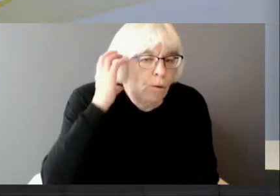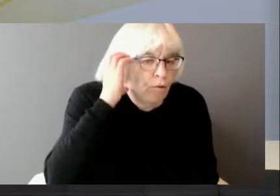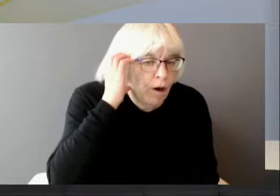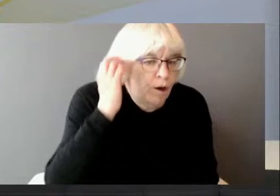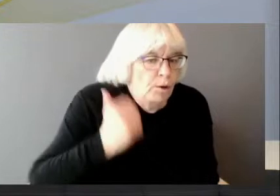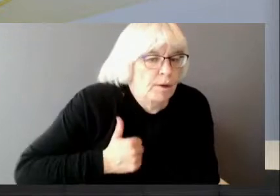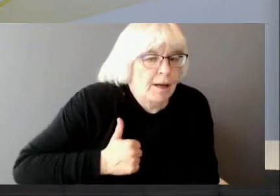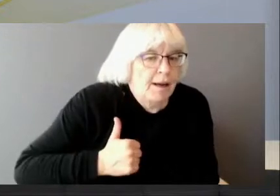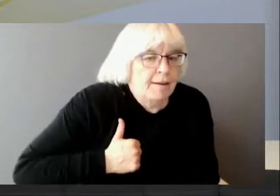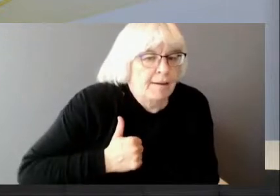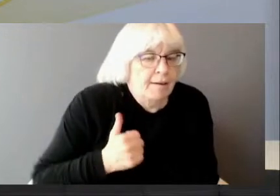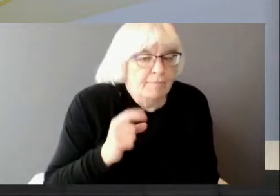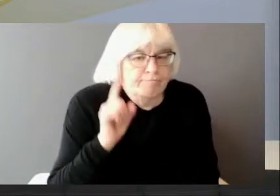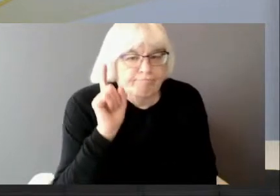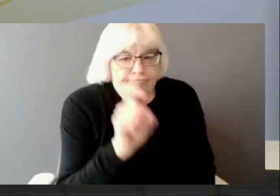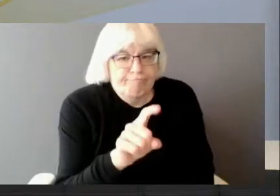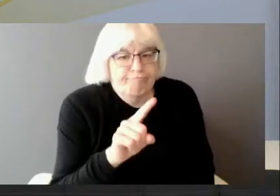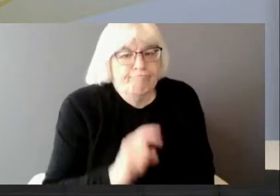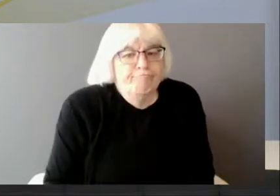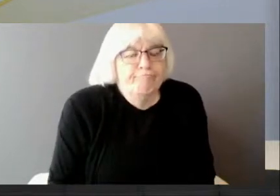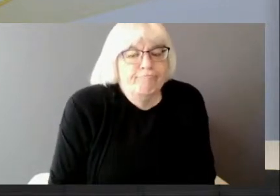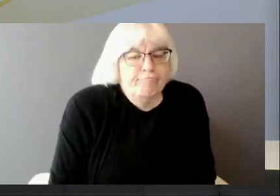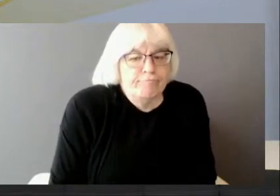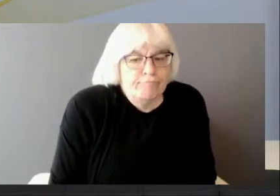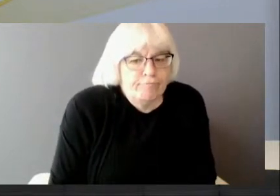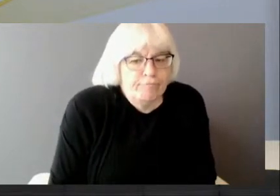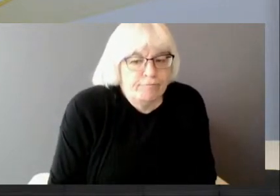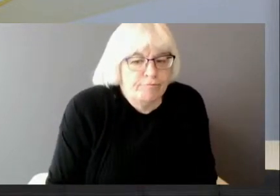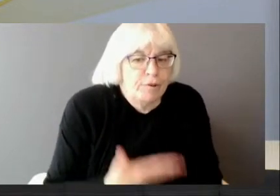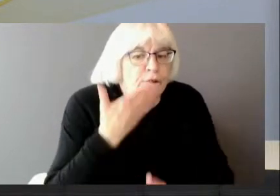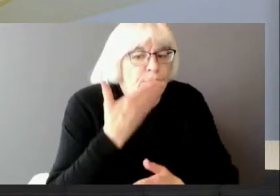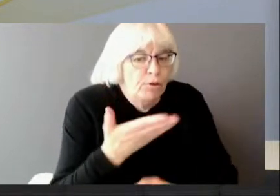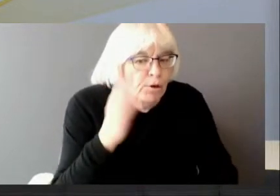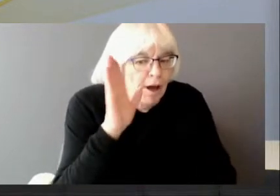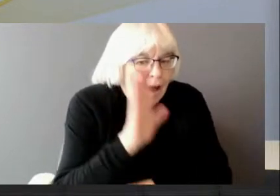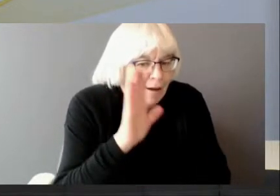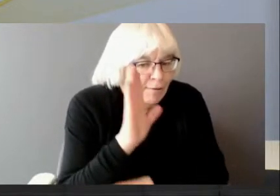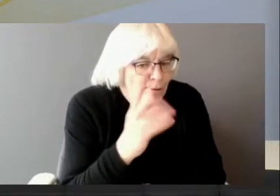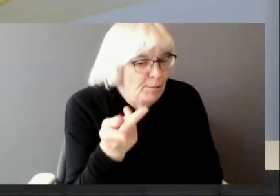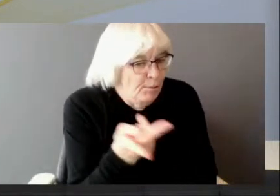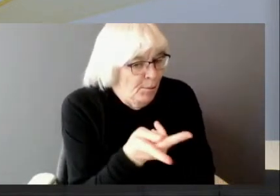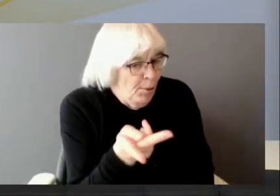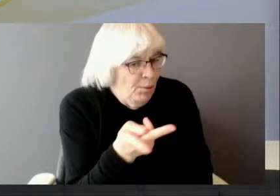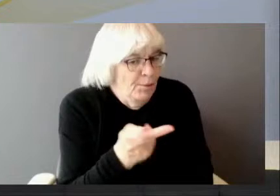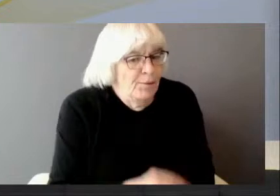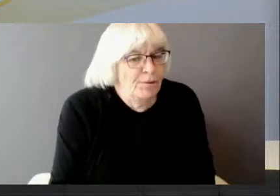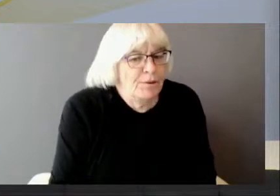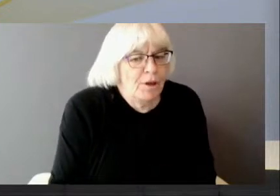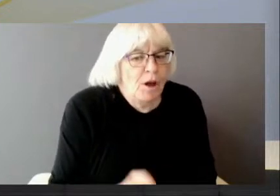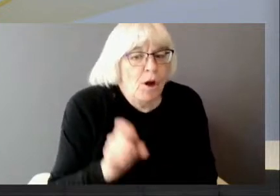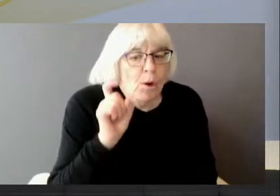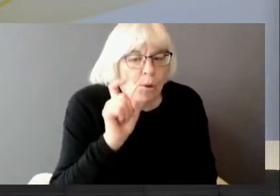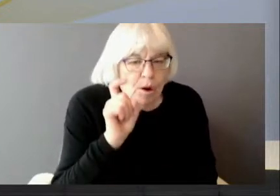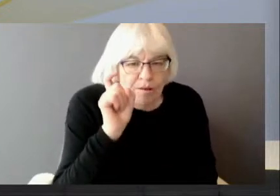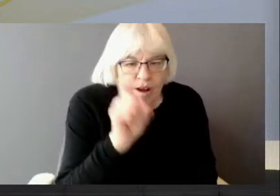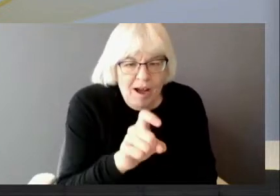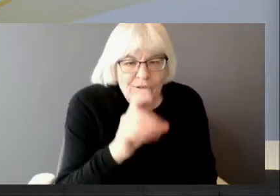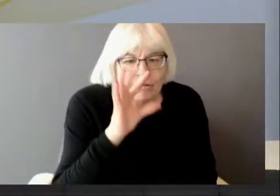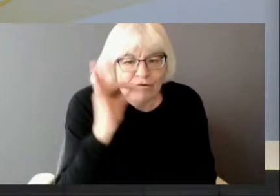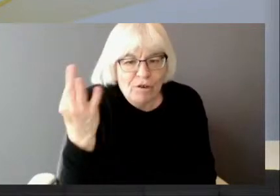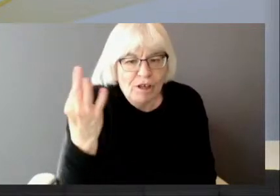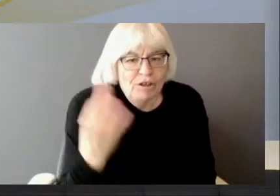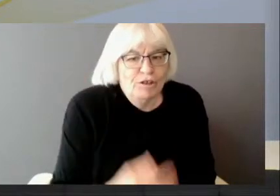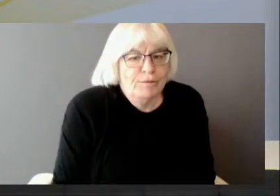Good afternoon to you too. Bonjour, Dr. Morrison. J'aimerais vous poser une question en français.